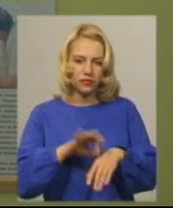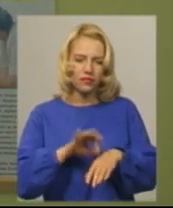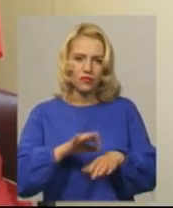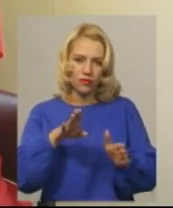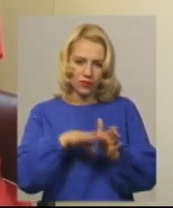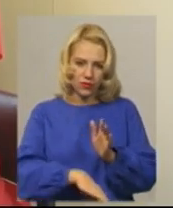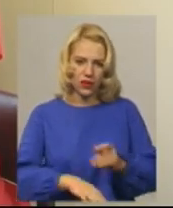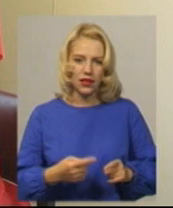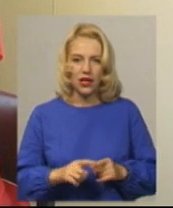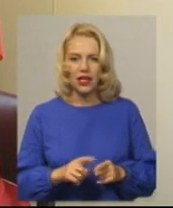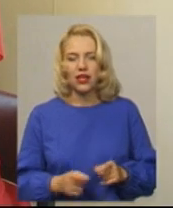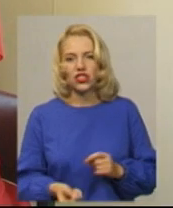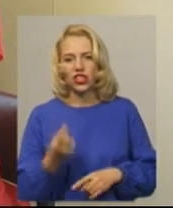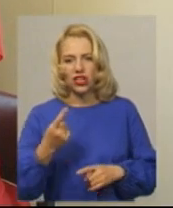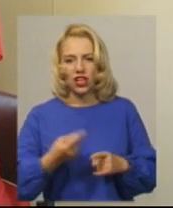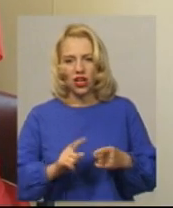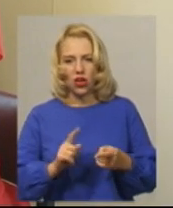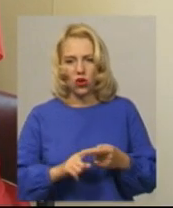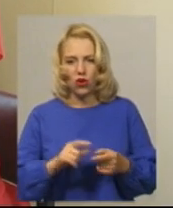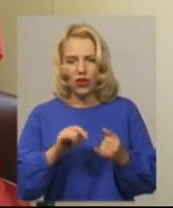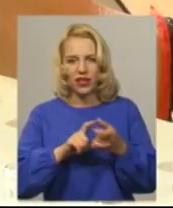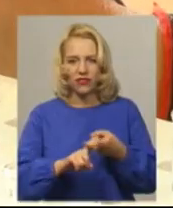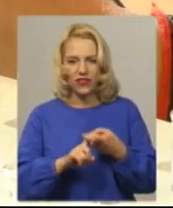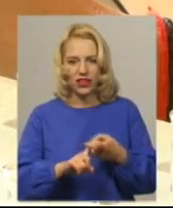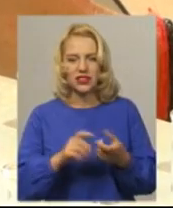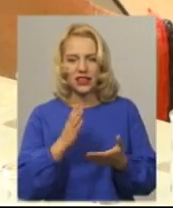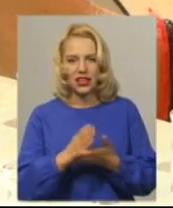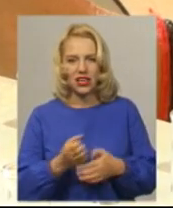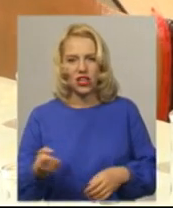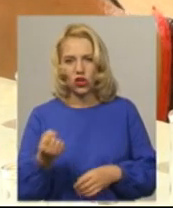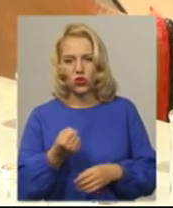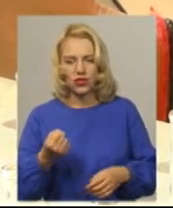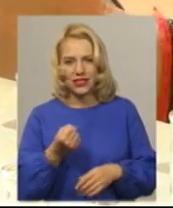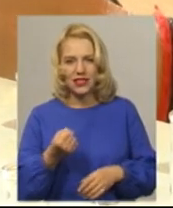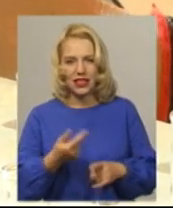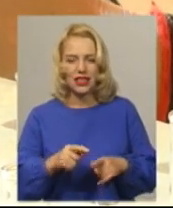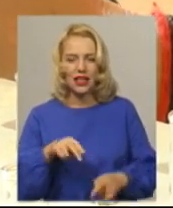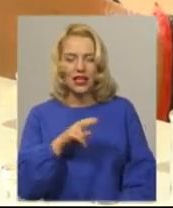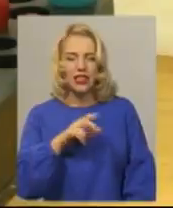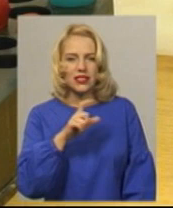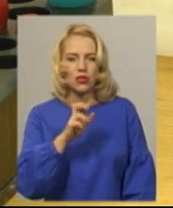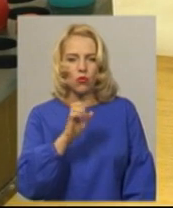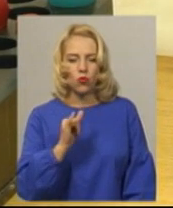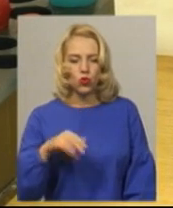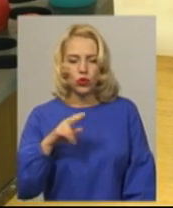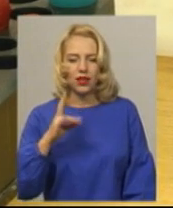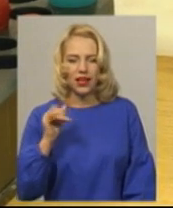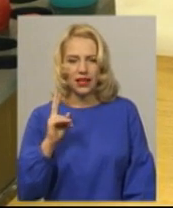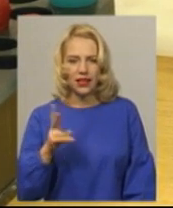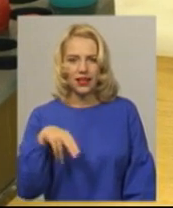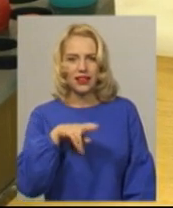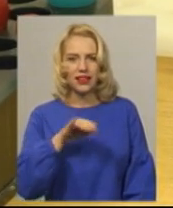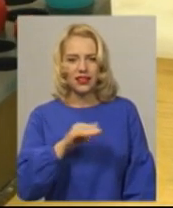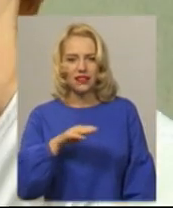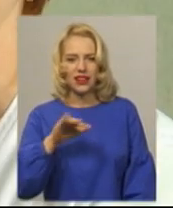є носії збудника дифтерії, розповідає завідуюча відділенням для лікування дорослих хворих Хмельницької міської інфекційної лікарні Валентина